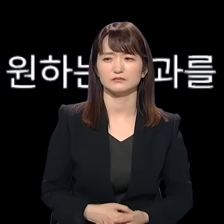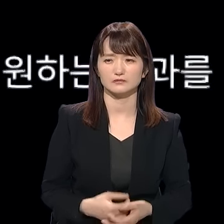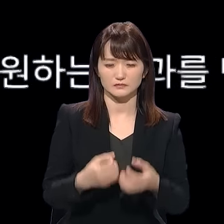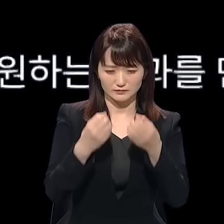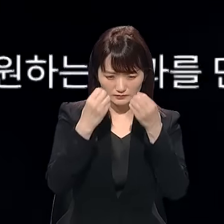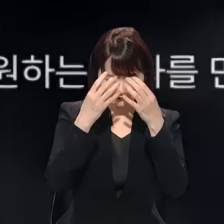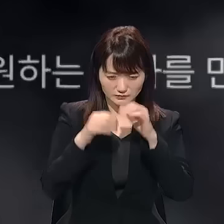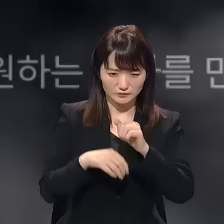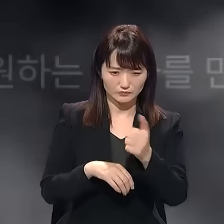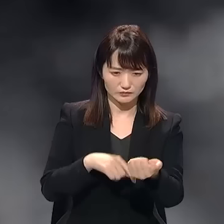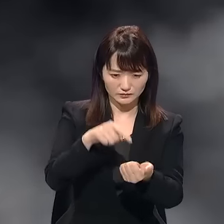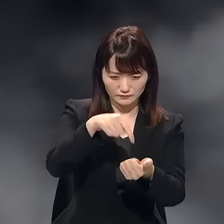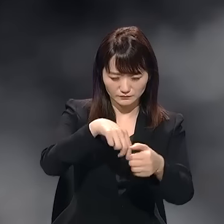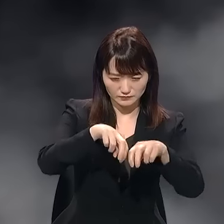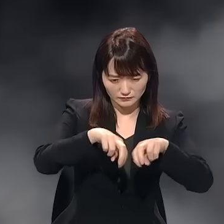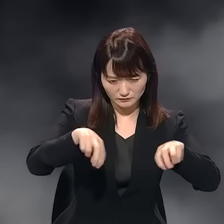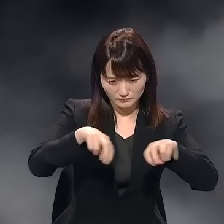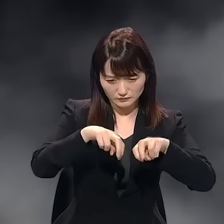카드바로결제